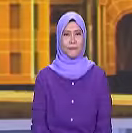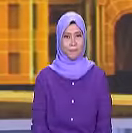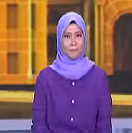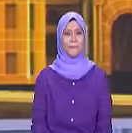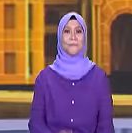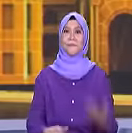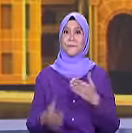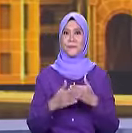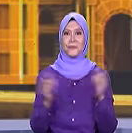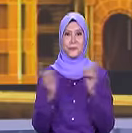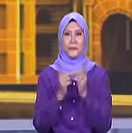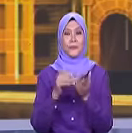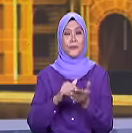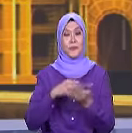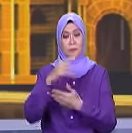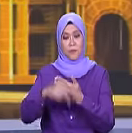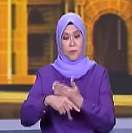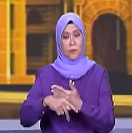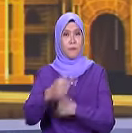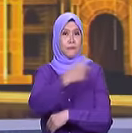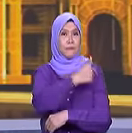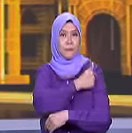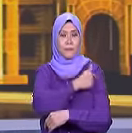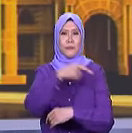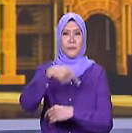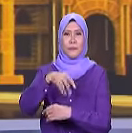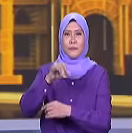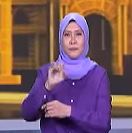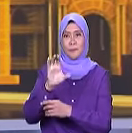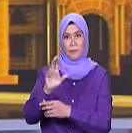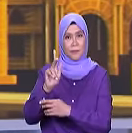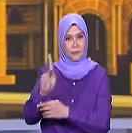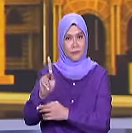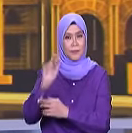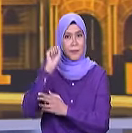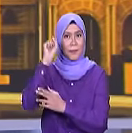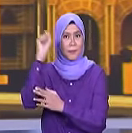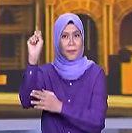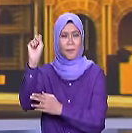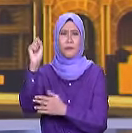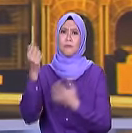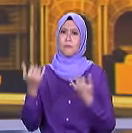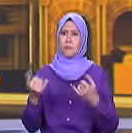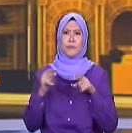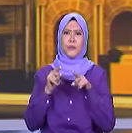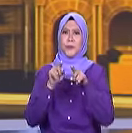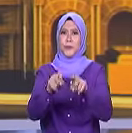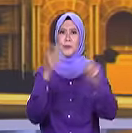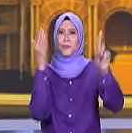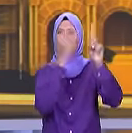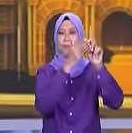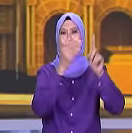Bertemu kembali. Program imunisasi COVID-19 kebangsaan PICK di Sabah dipergiat selari sasaran